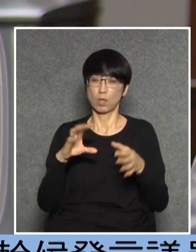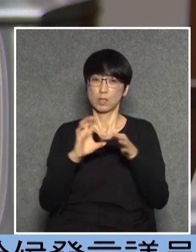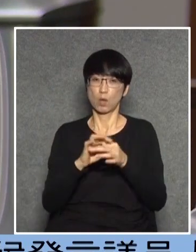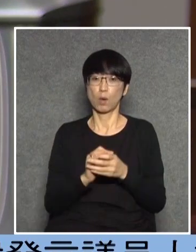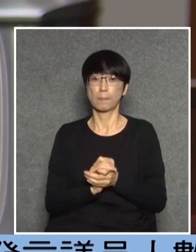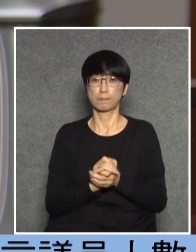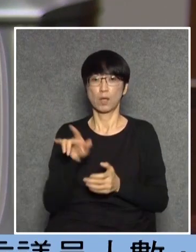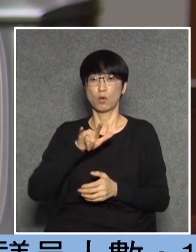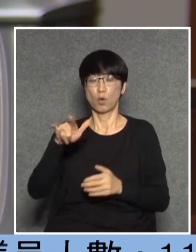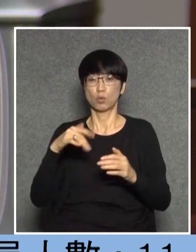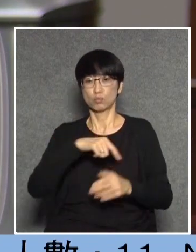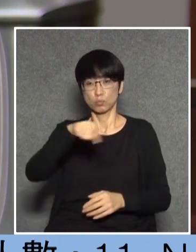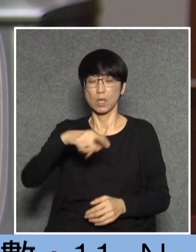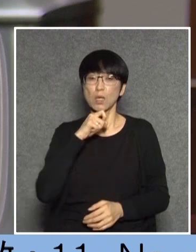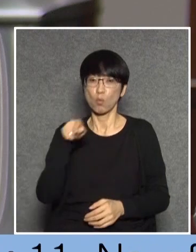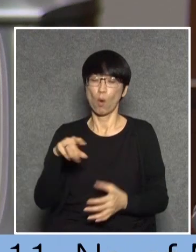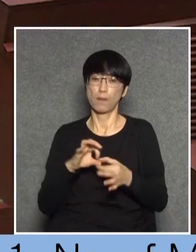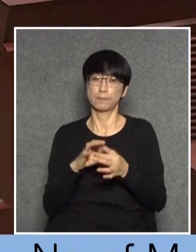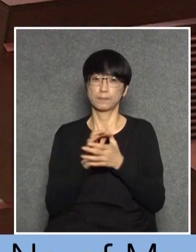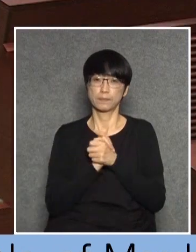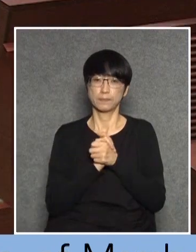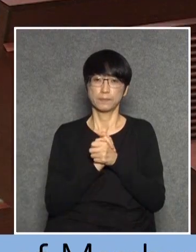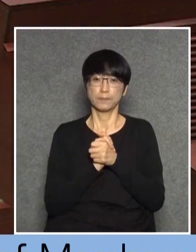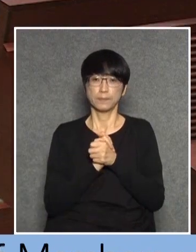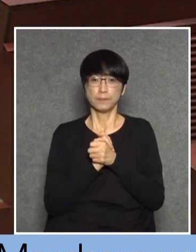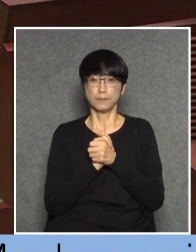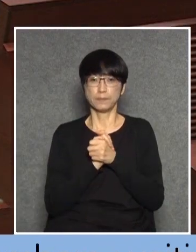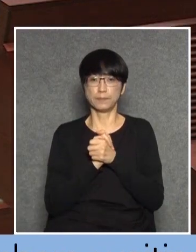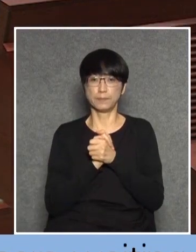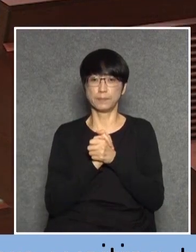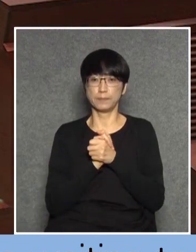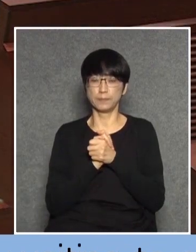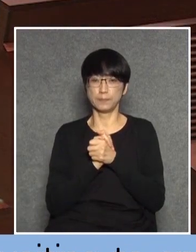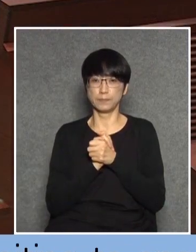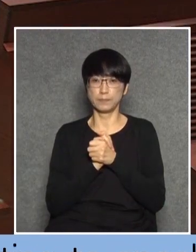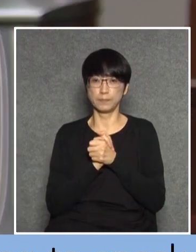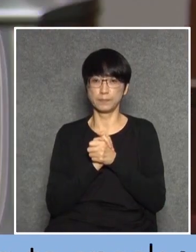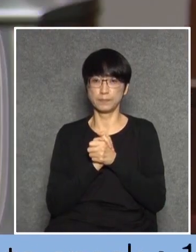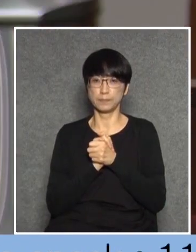處，是不是？